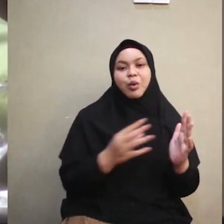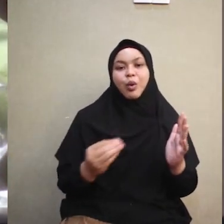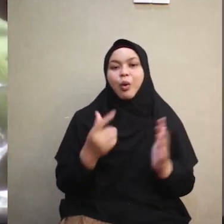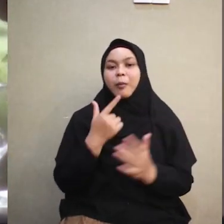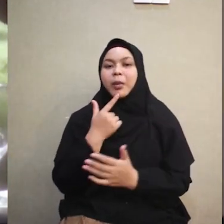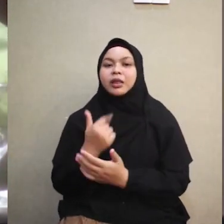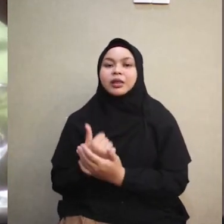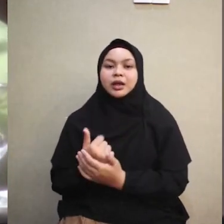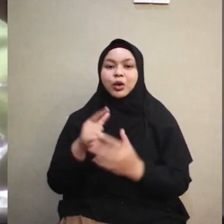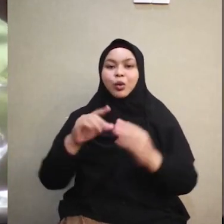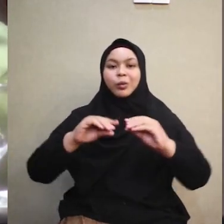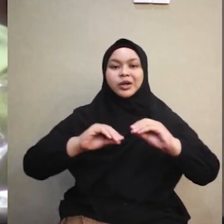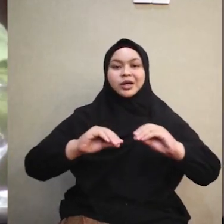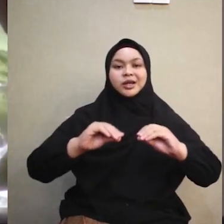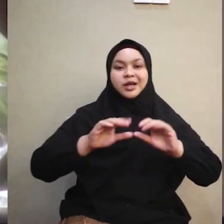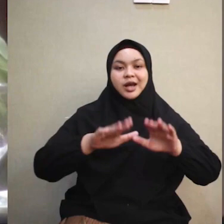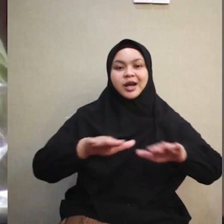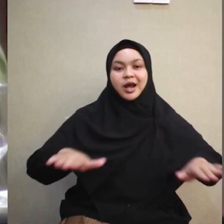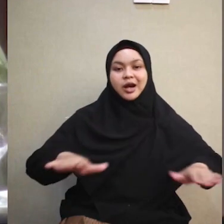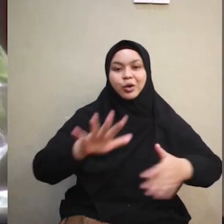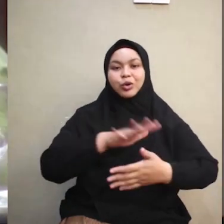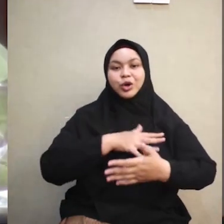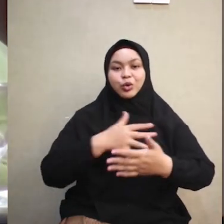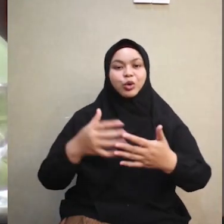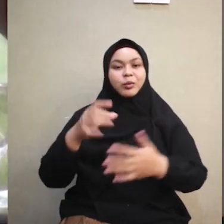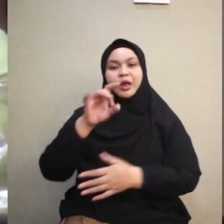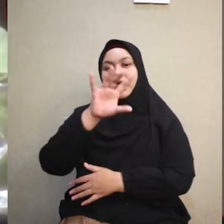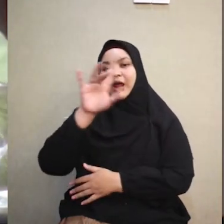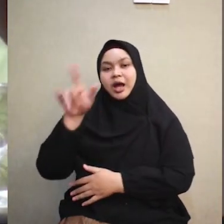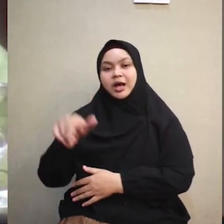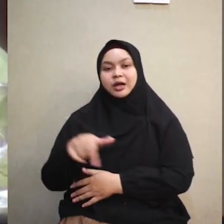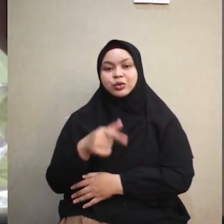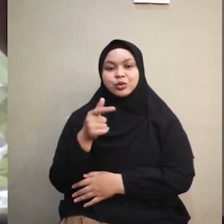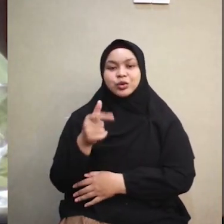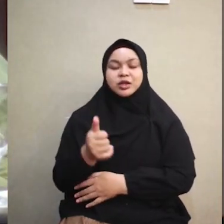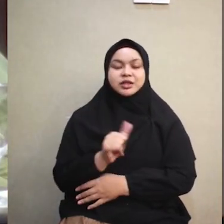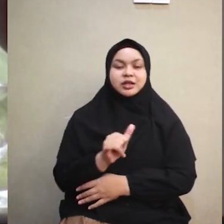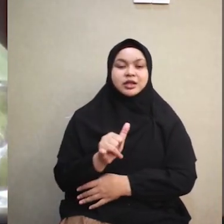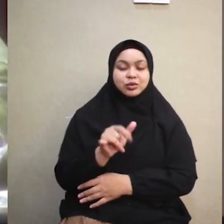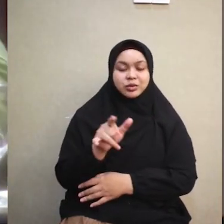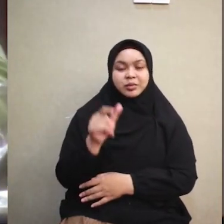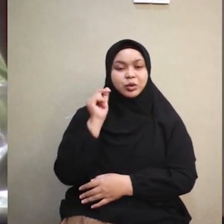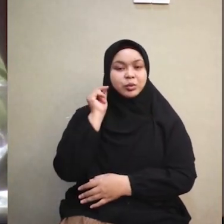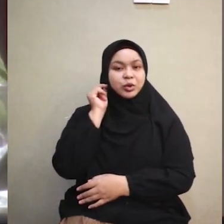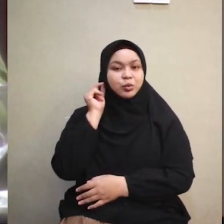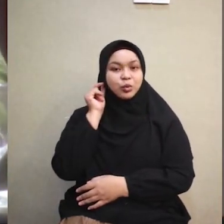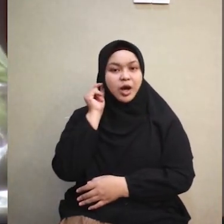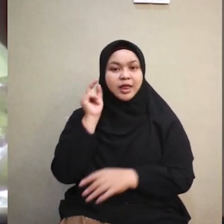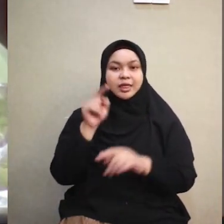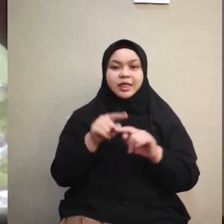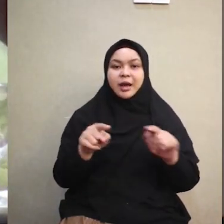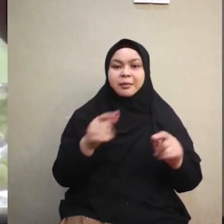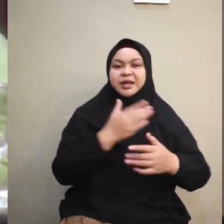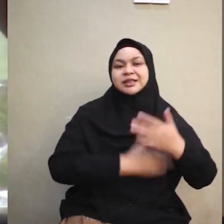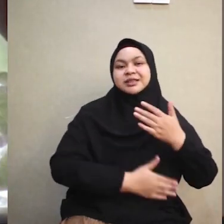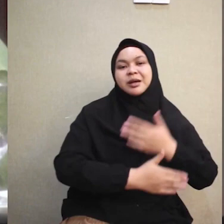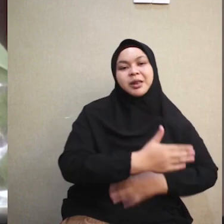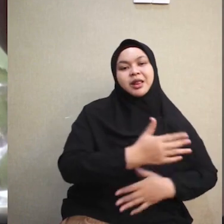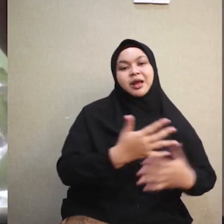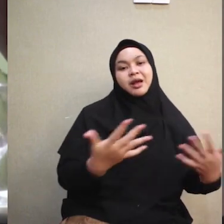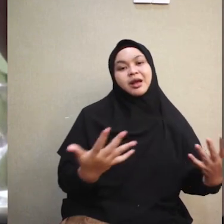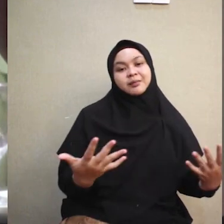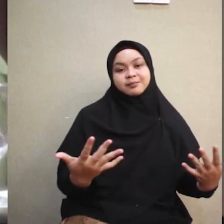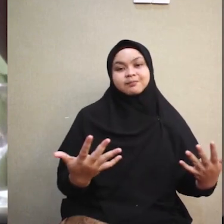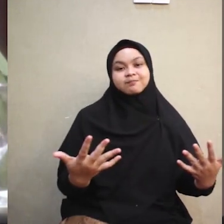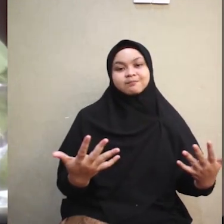pendidikan untuk anak kurikulum dan sebagainya begitu juga untuk perempuan nah tetapi untuk disabilitas masih apa